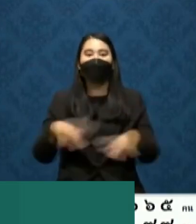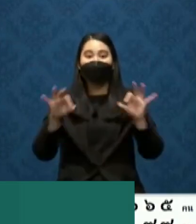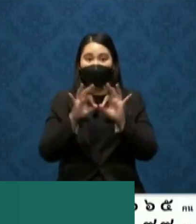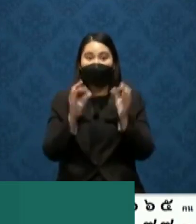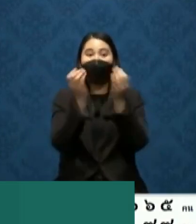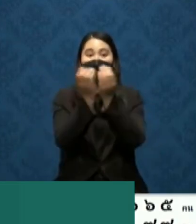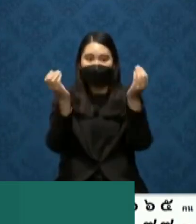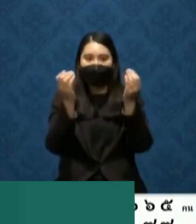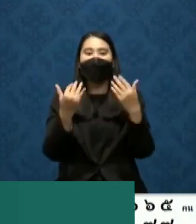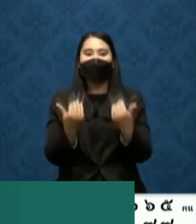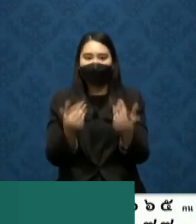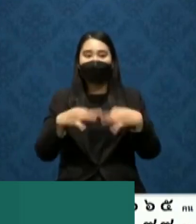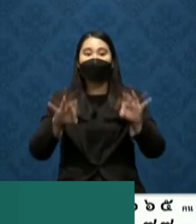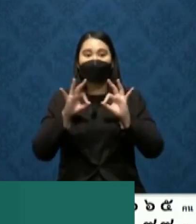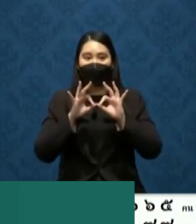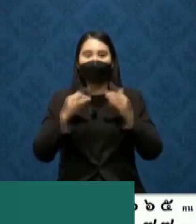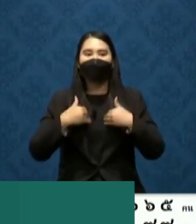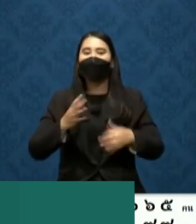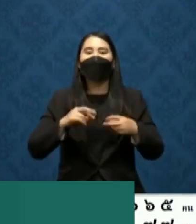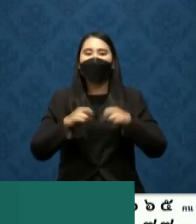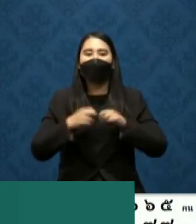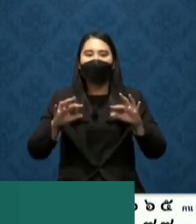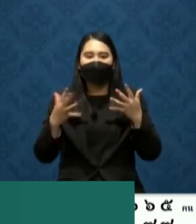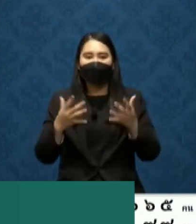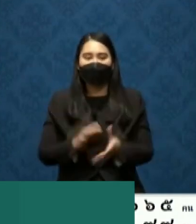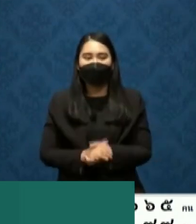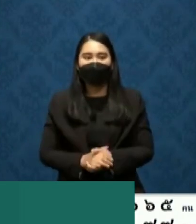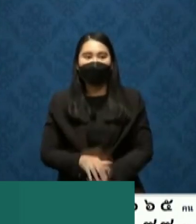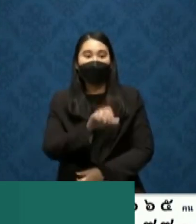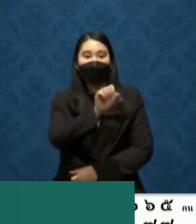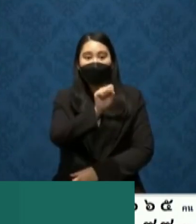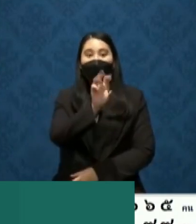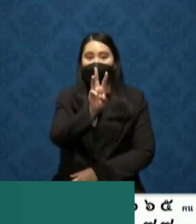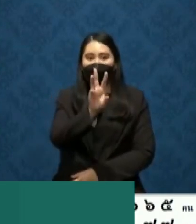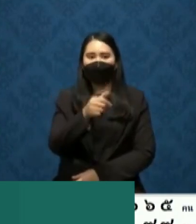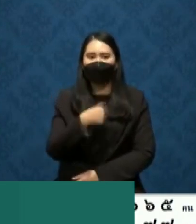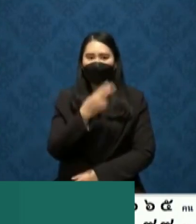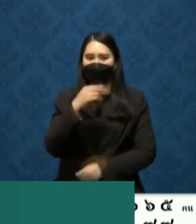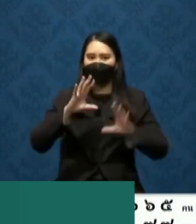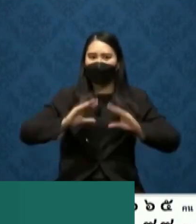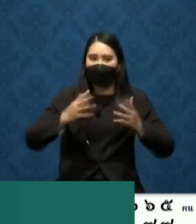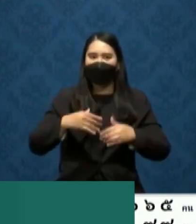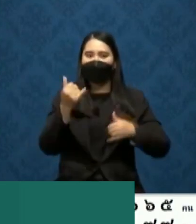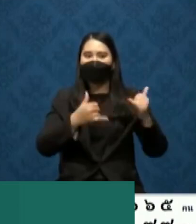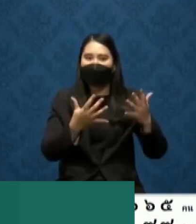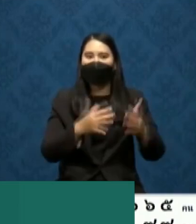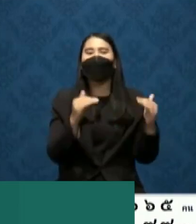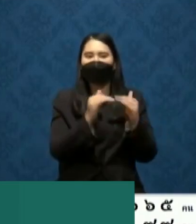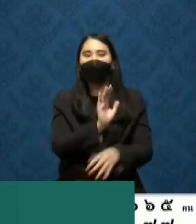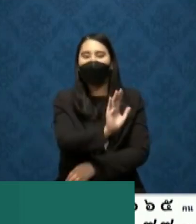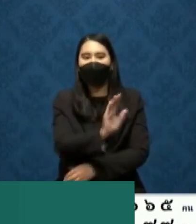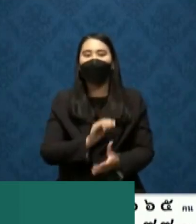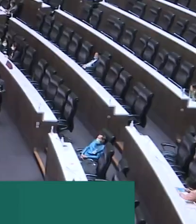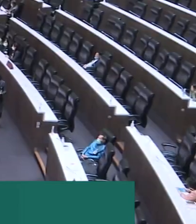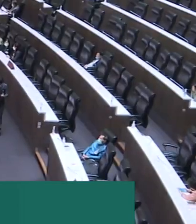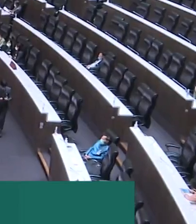แต่แบบอย่างนั้นต้องอดทนรอไปอีกยังไงนะคะ ครับคุณณัฐวุฒิคุณณัฐวุฒิบัวประทุมส.ส.พรรคก้าว